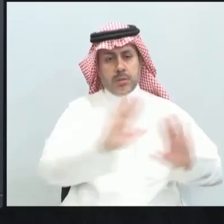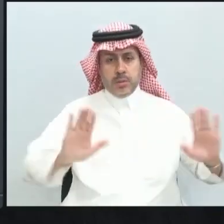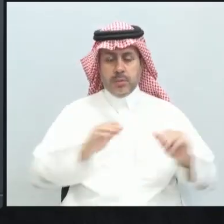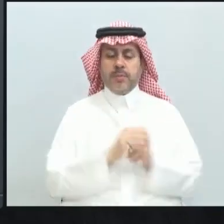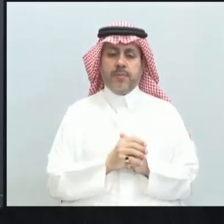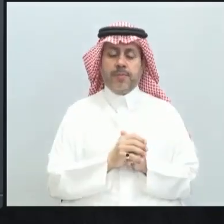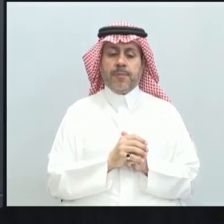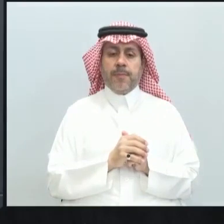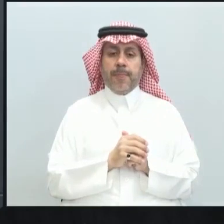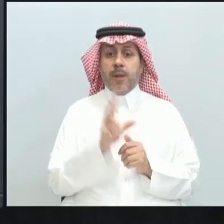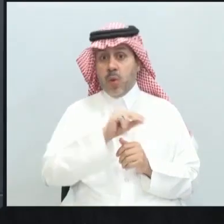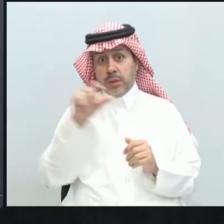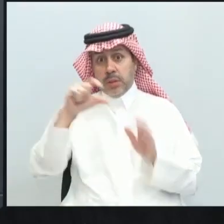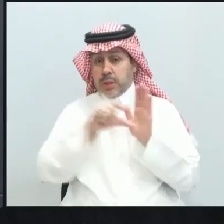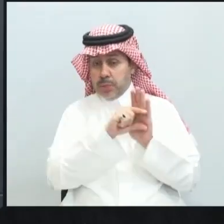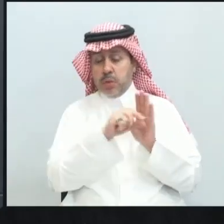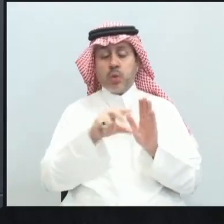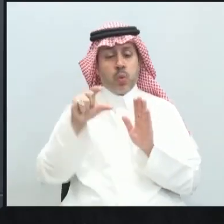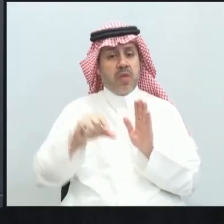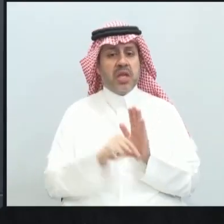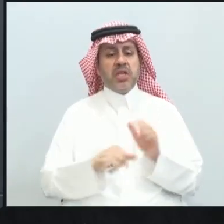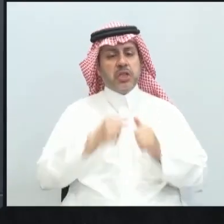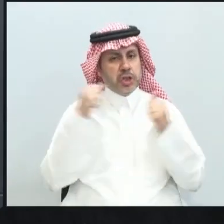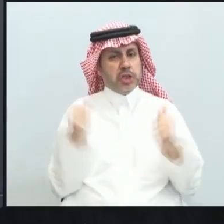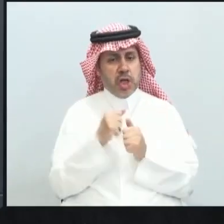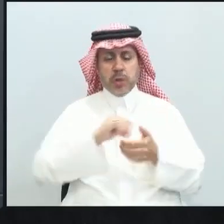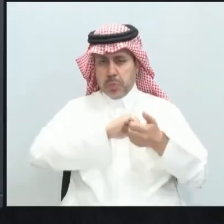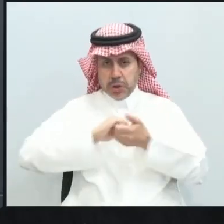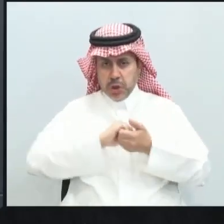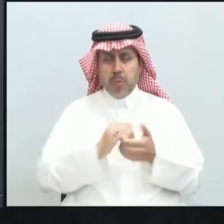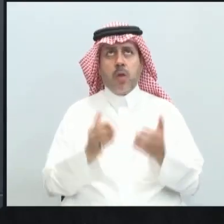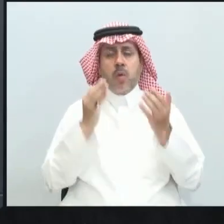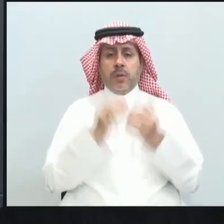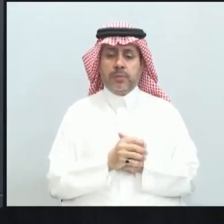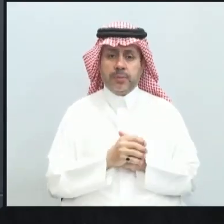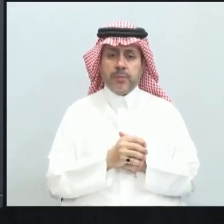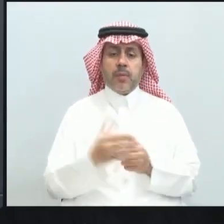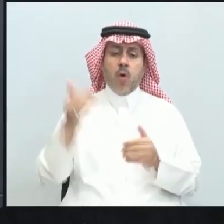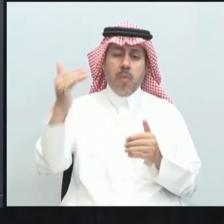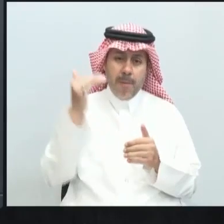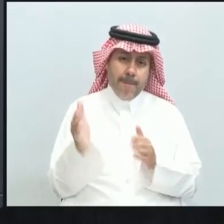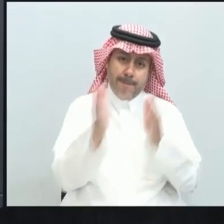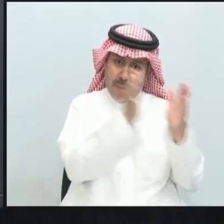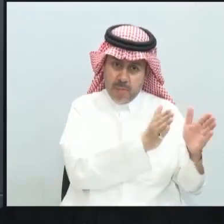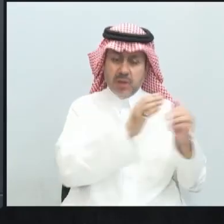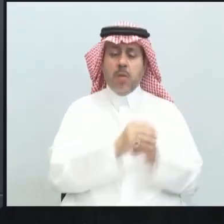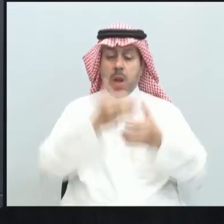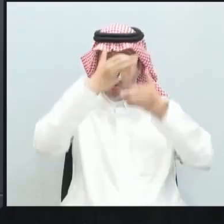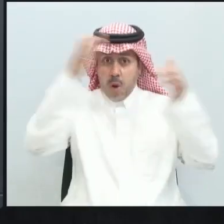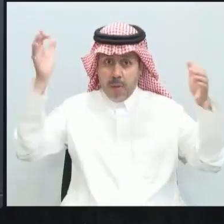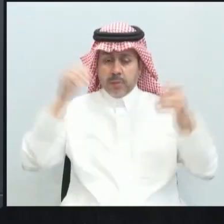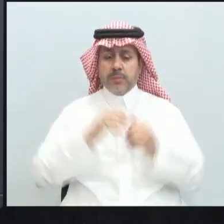وقد يكون الاسم اجتهادي اي من قبل الصحابه رضي الله عنهم او من بعدهم من اهل العلم